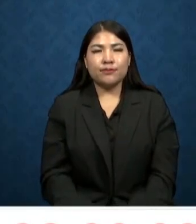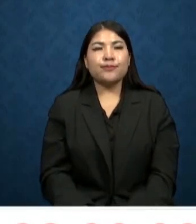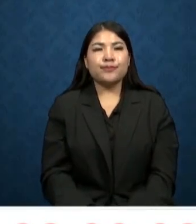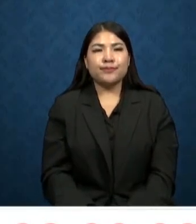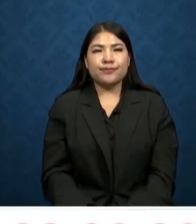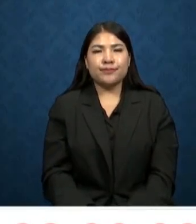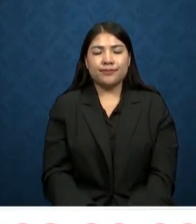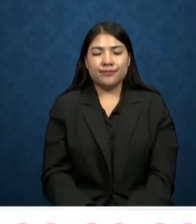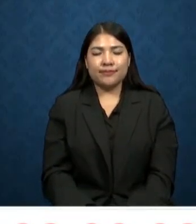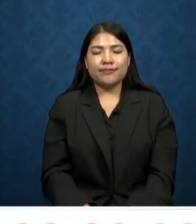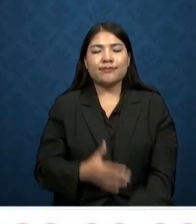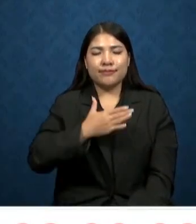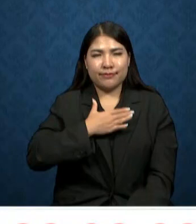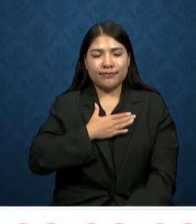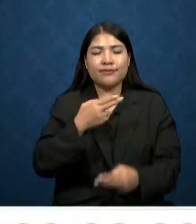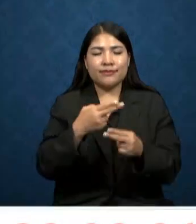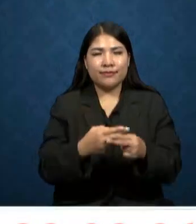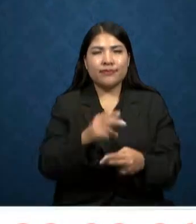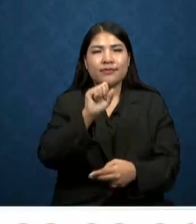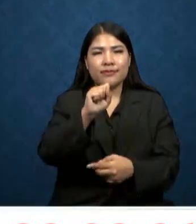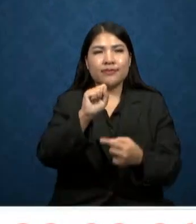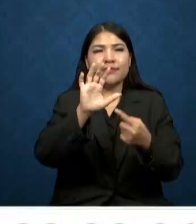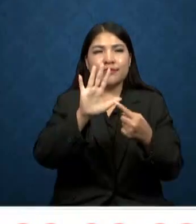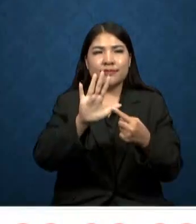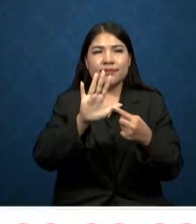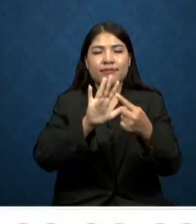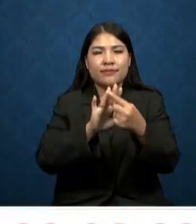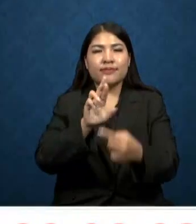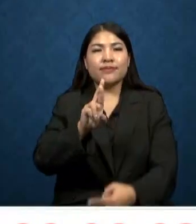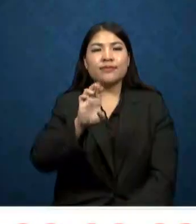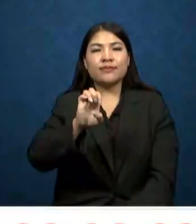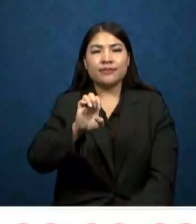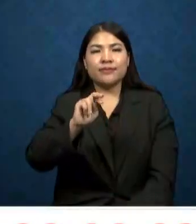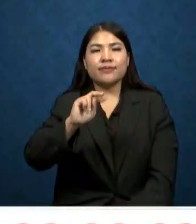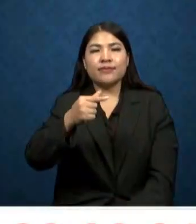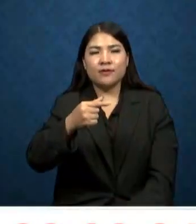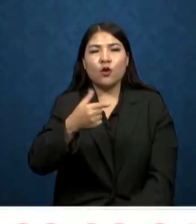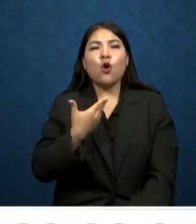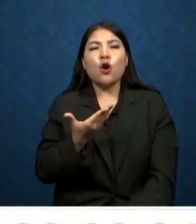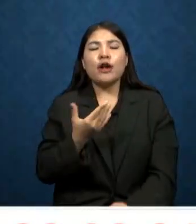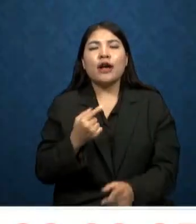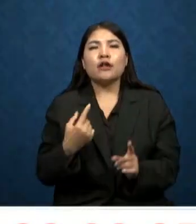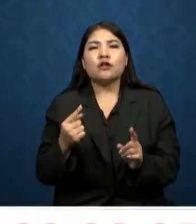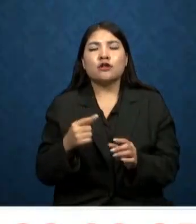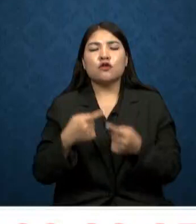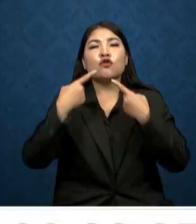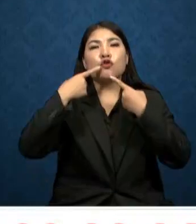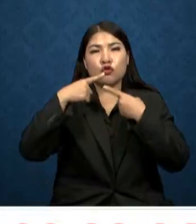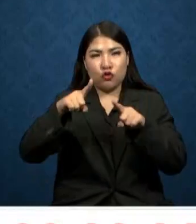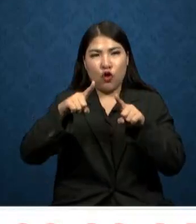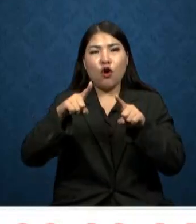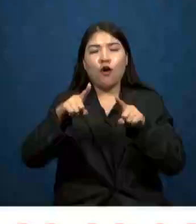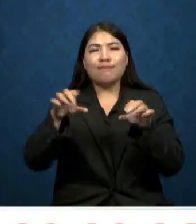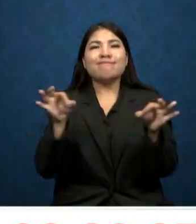ครับผมพลเอกสำเริงศิวาดำรงขอขออนุญาตตอบแทนท่านท่านประธาน